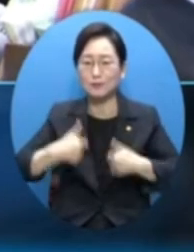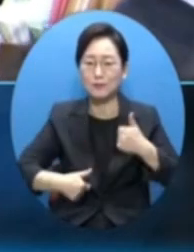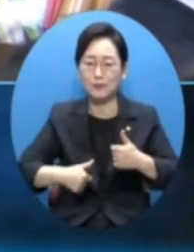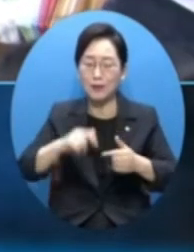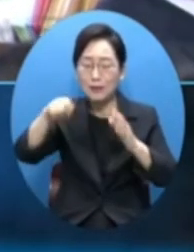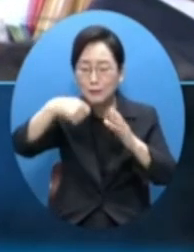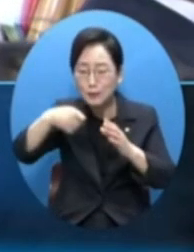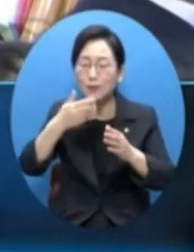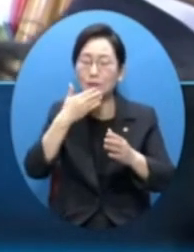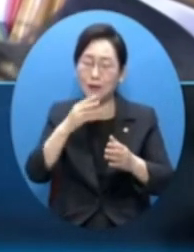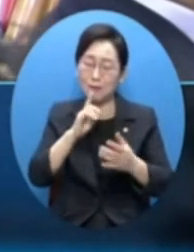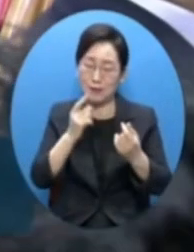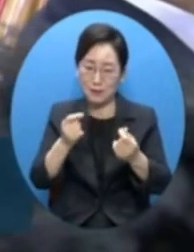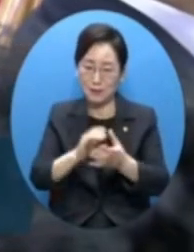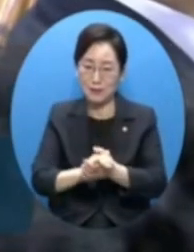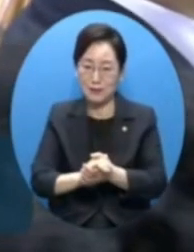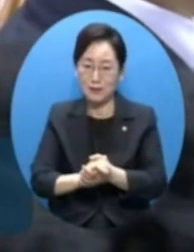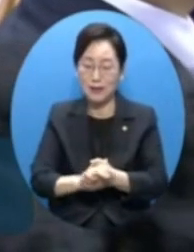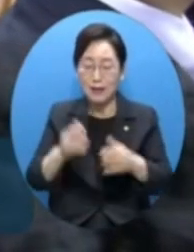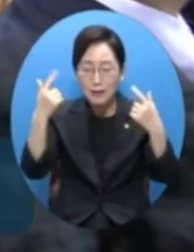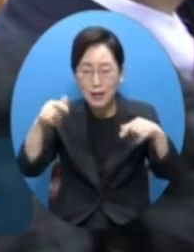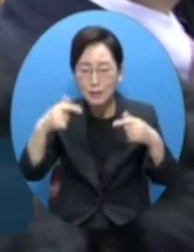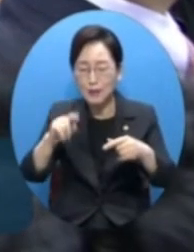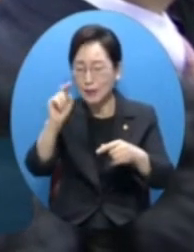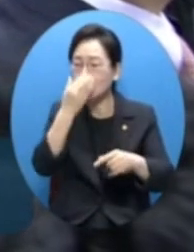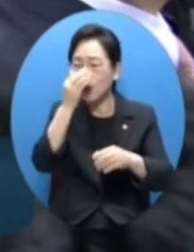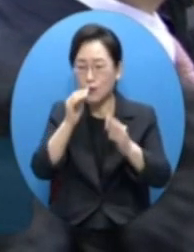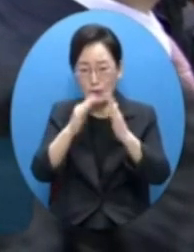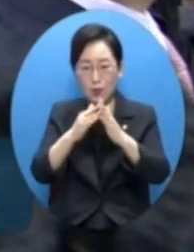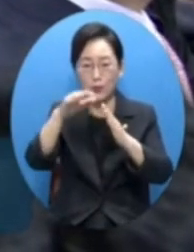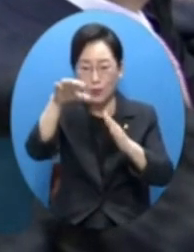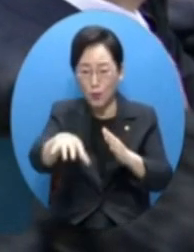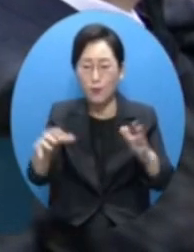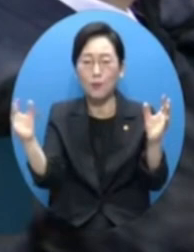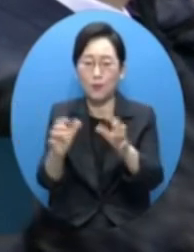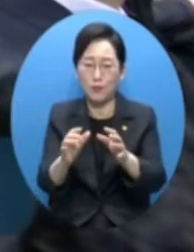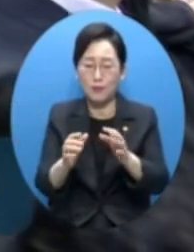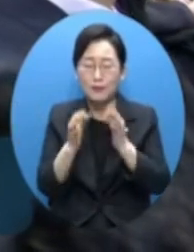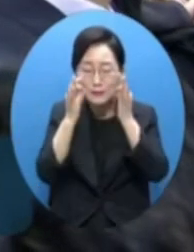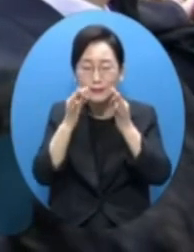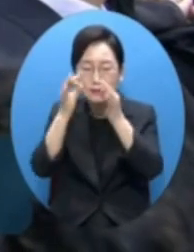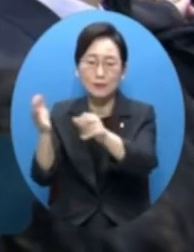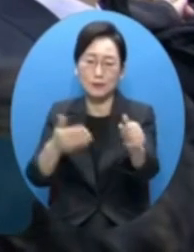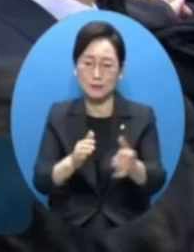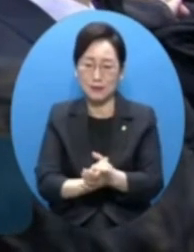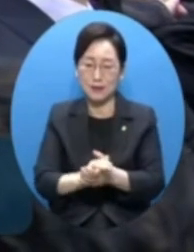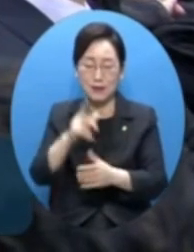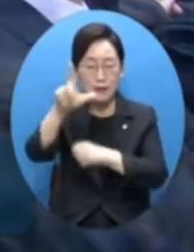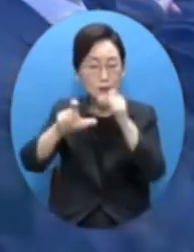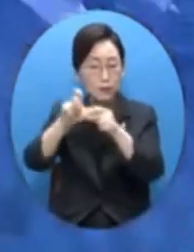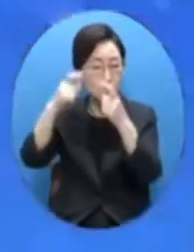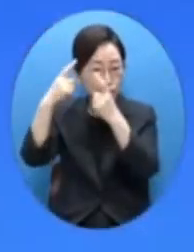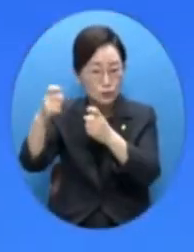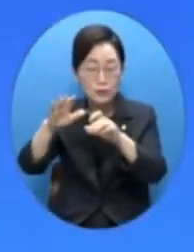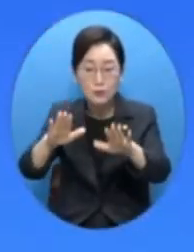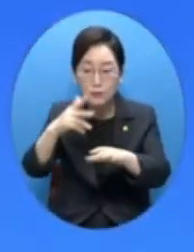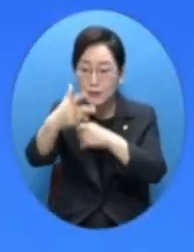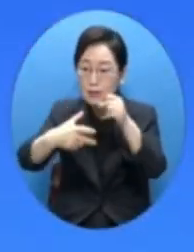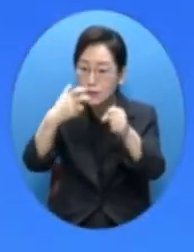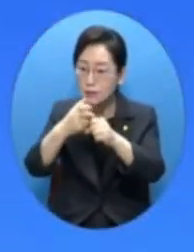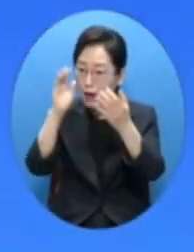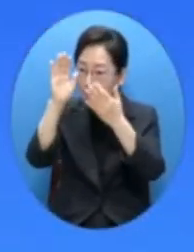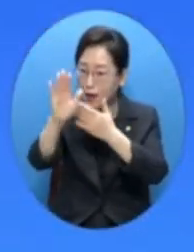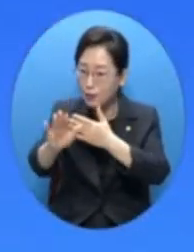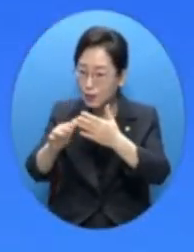말씀합니다. 날마다 마음을 갇혀 성전에 모이기를 힘쓰는 우리 모두가 되어야 됩니다. 창립 65년을 맞이하여서 70주년을 바라보고 나아가면서